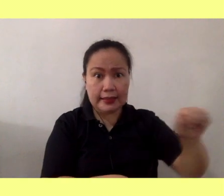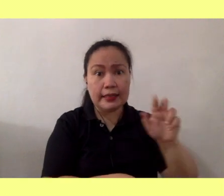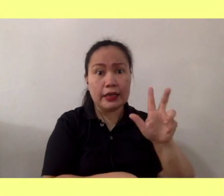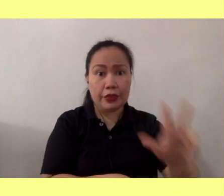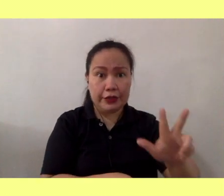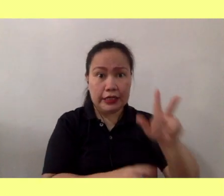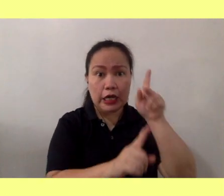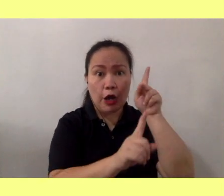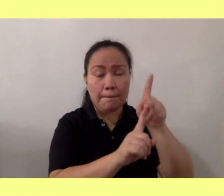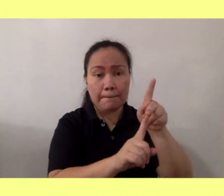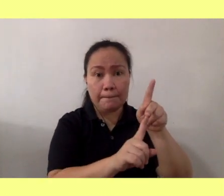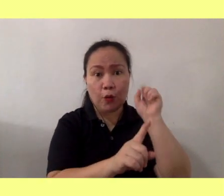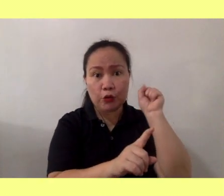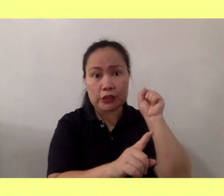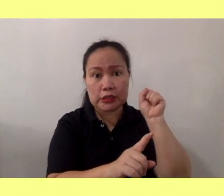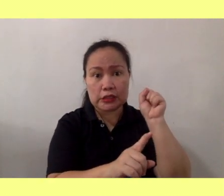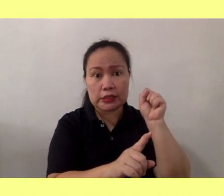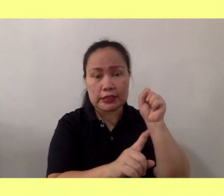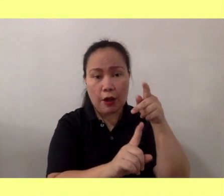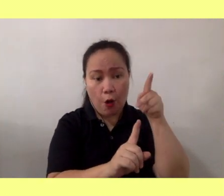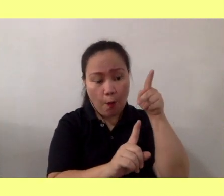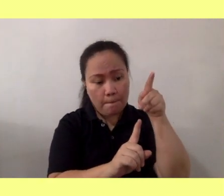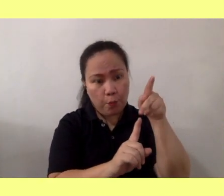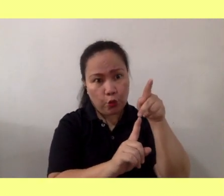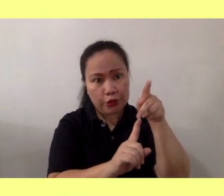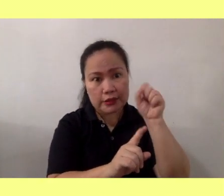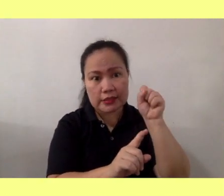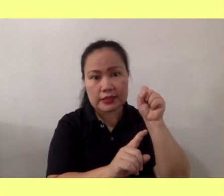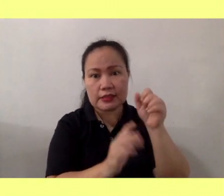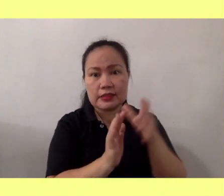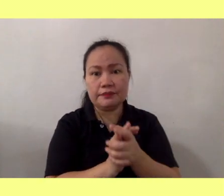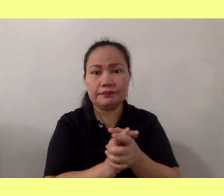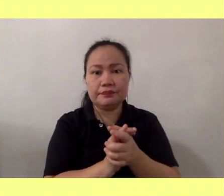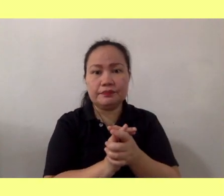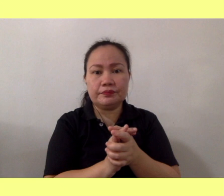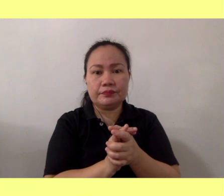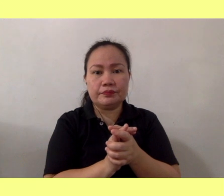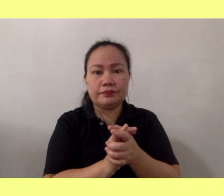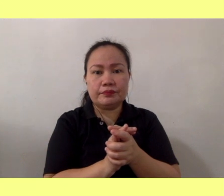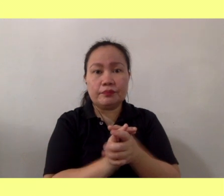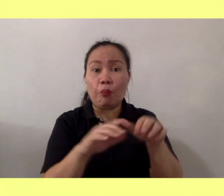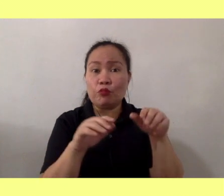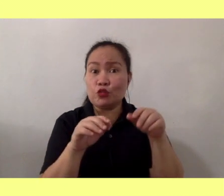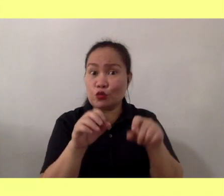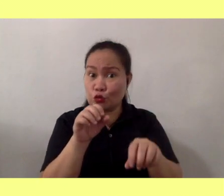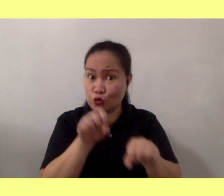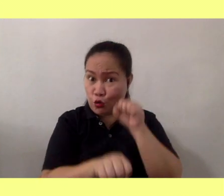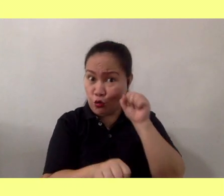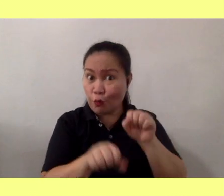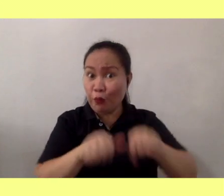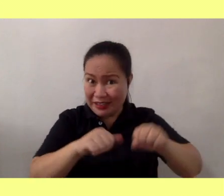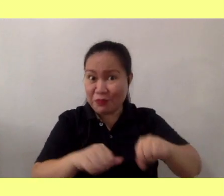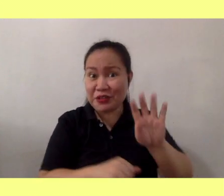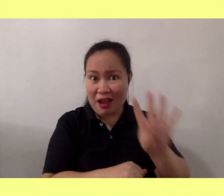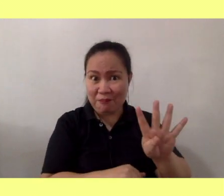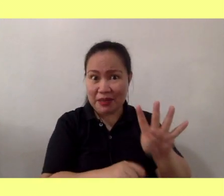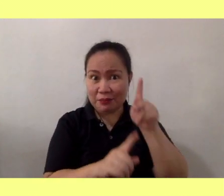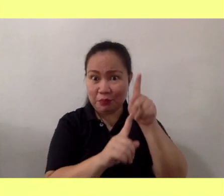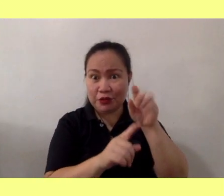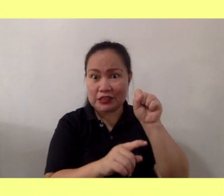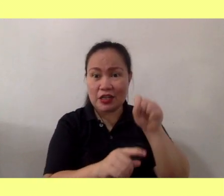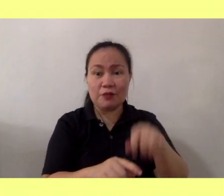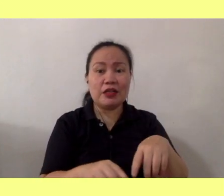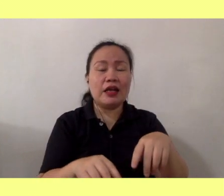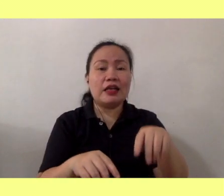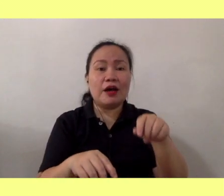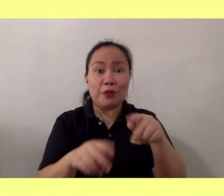using any 3 points. Or, sabi nga, since any 3 points, ibig sabihin pwedeng 4. So, pwede mo